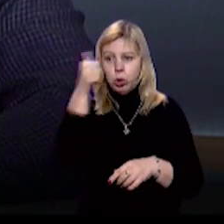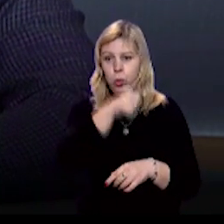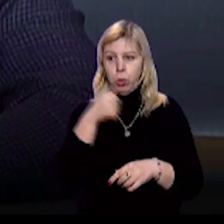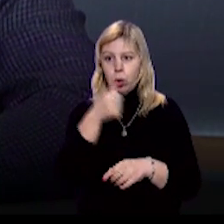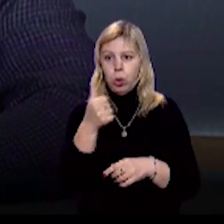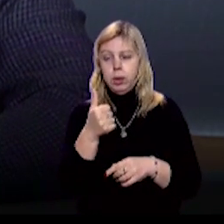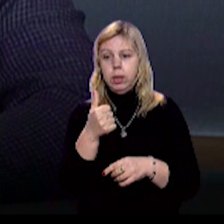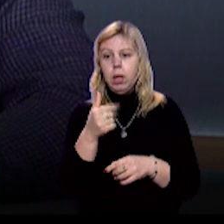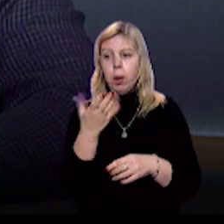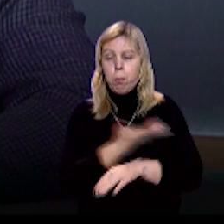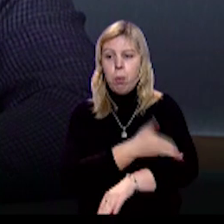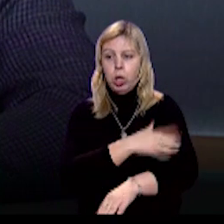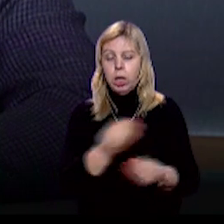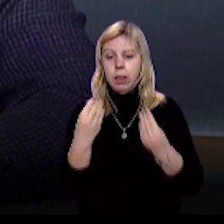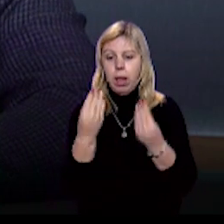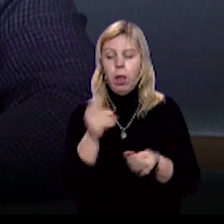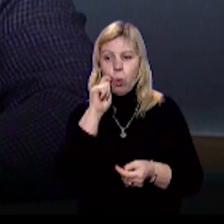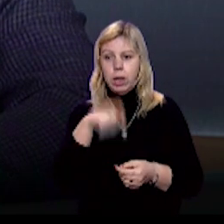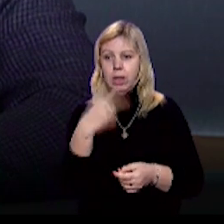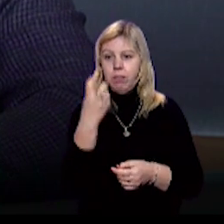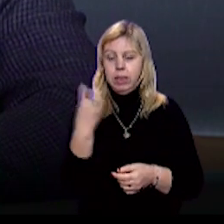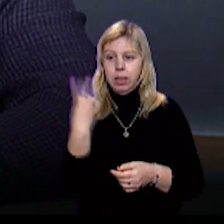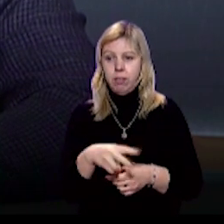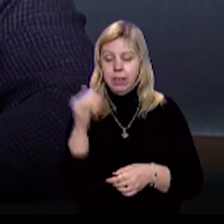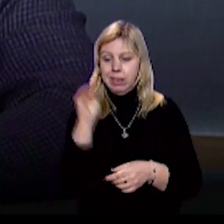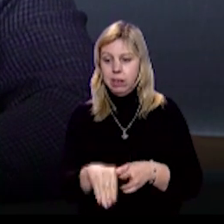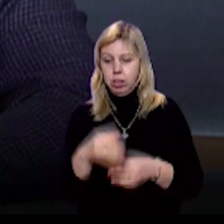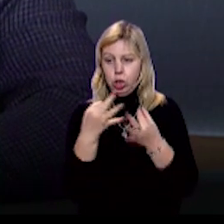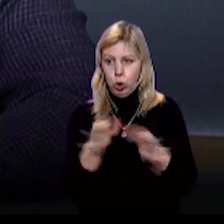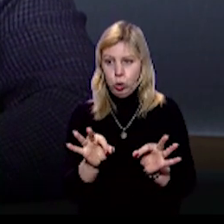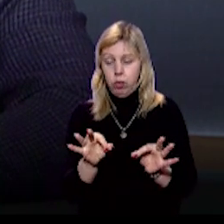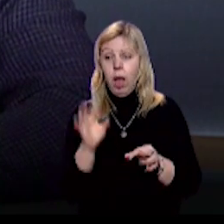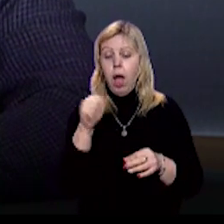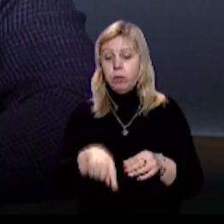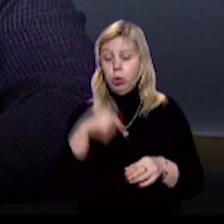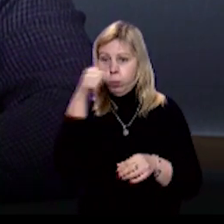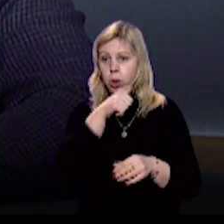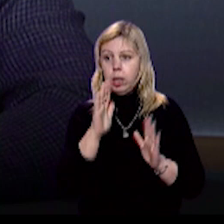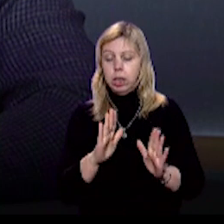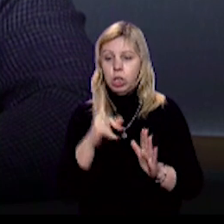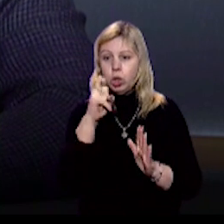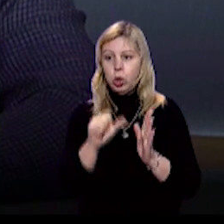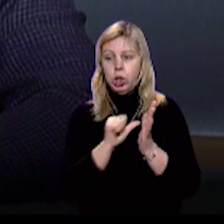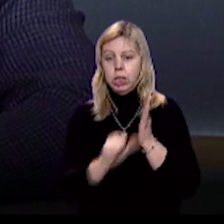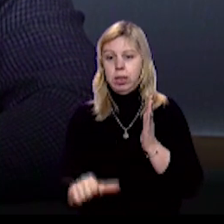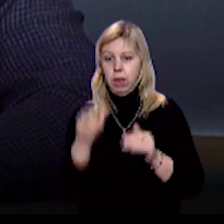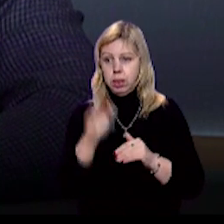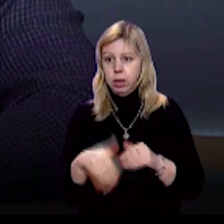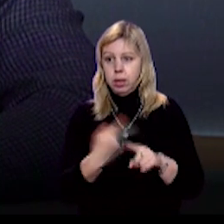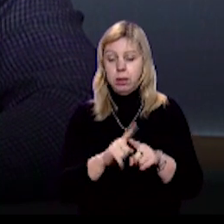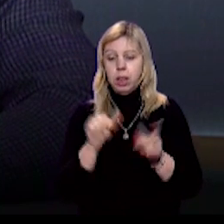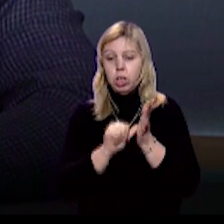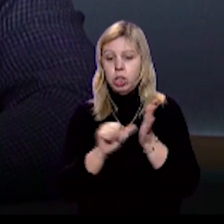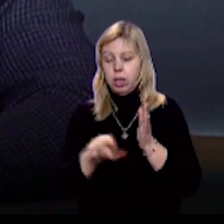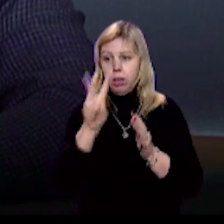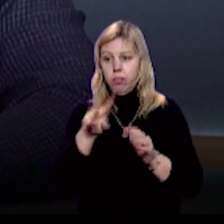році Польща дала Україні 222 тисячі дозволів, а в цьому році лише 160 тисяч. Це на